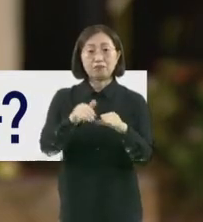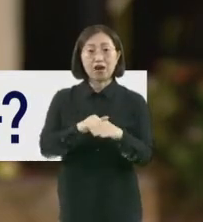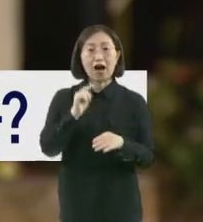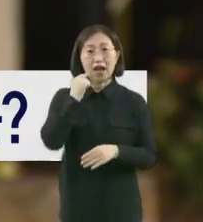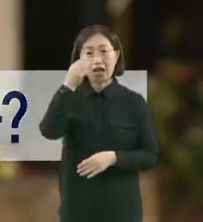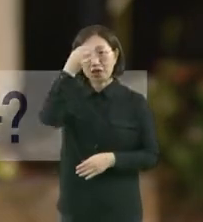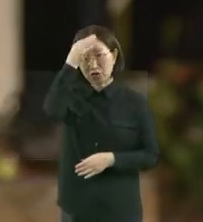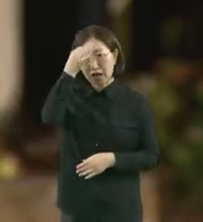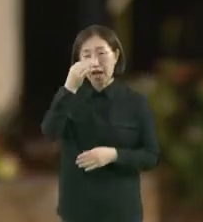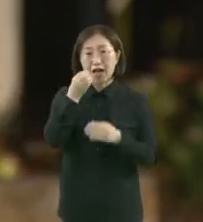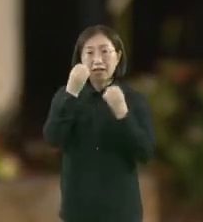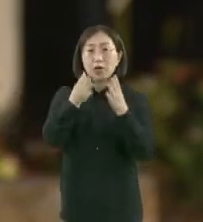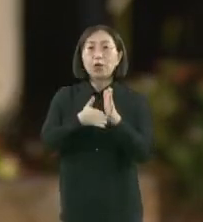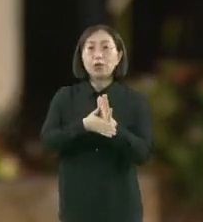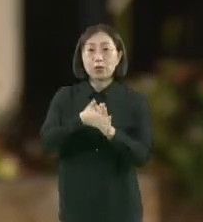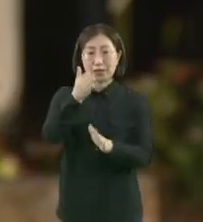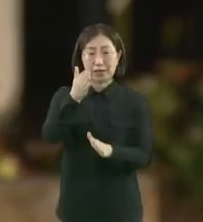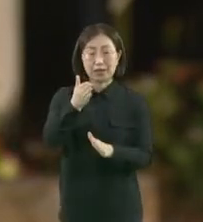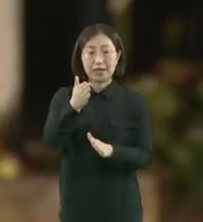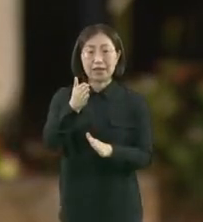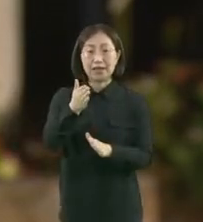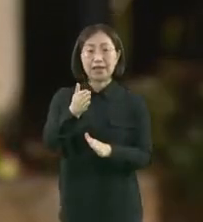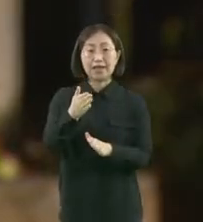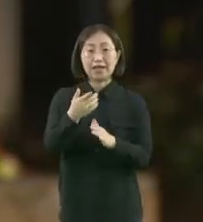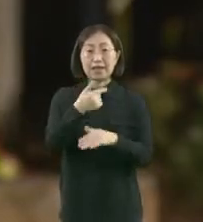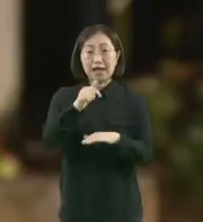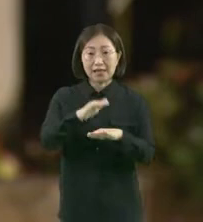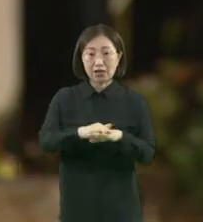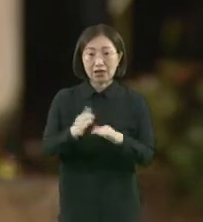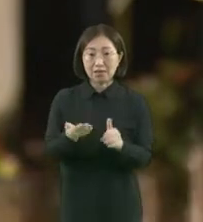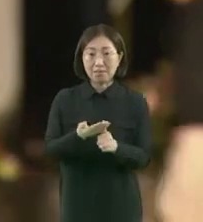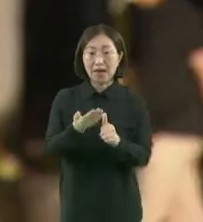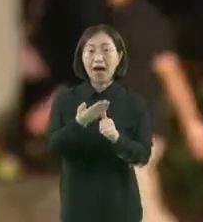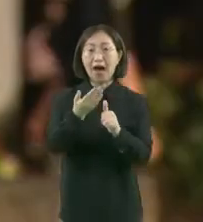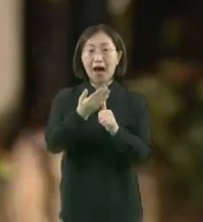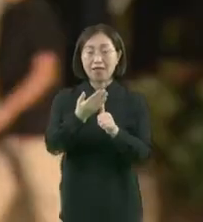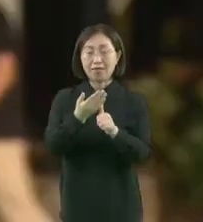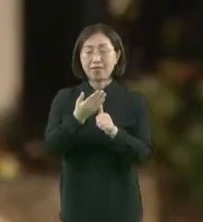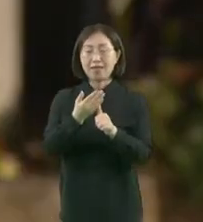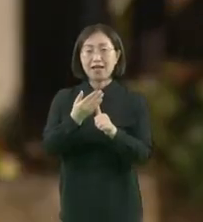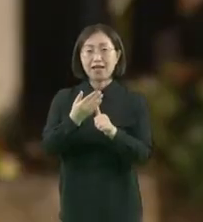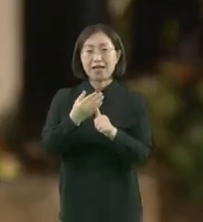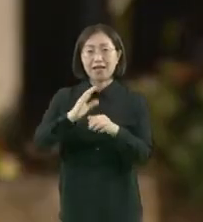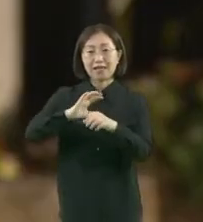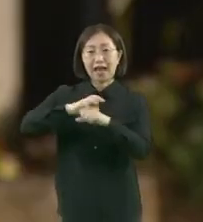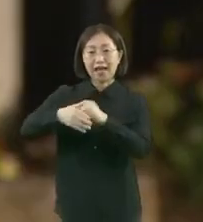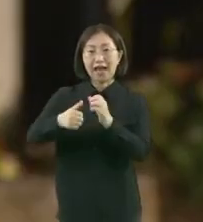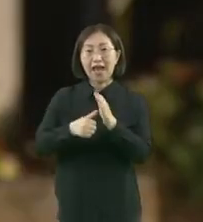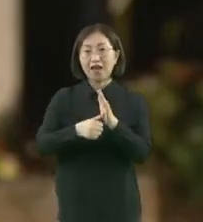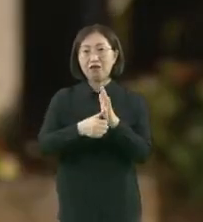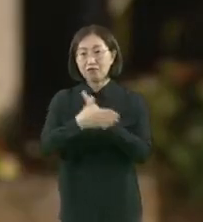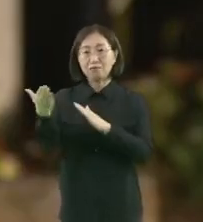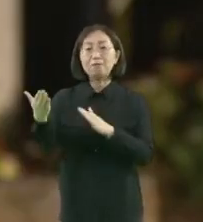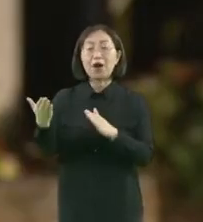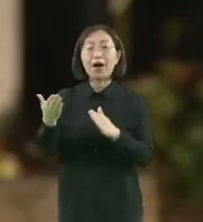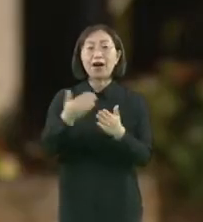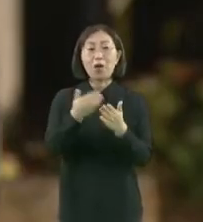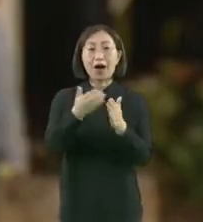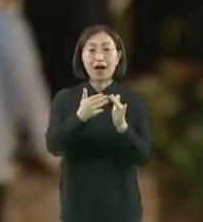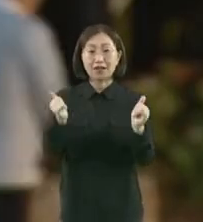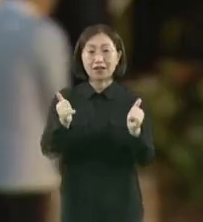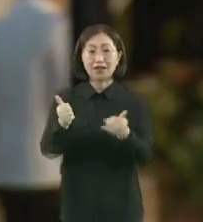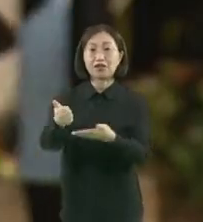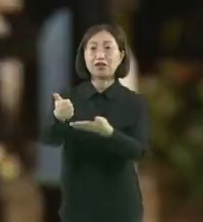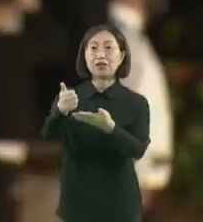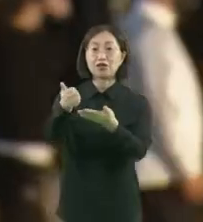도시다. 그리고 대전이 배출한 대한민국 최고의 화가들 그런 미술관도 대전에 유치해서